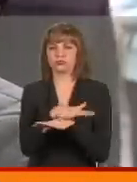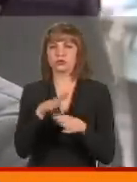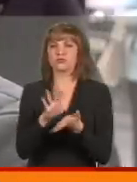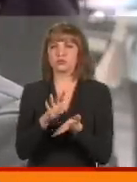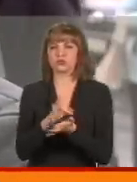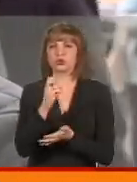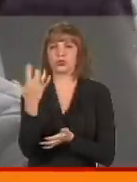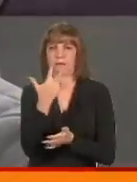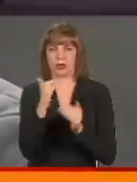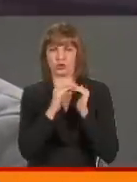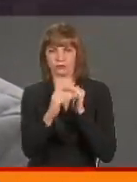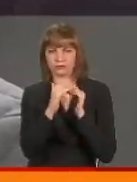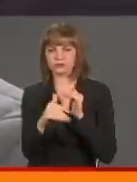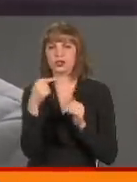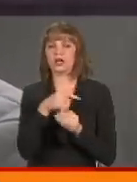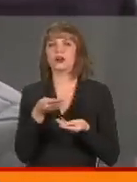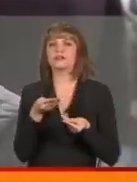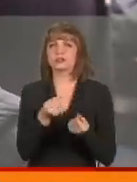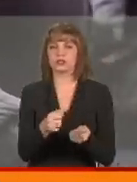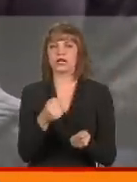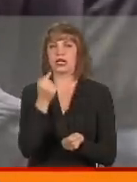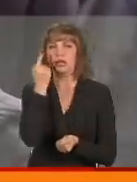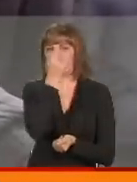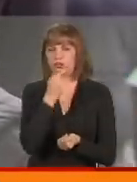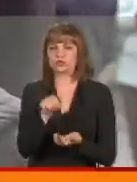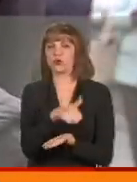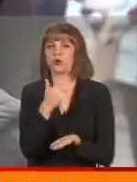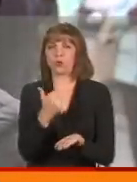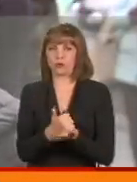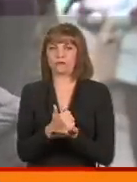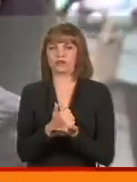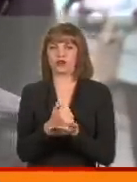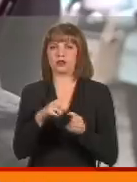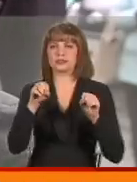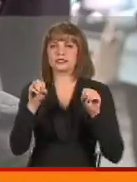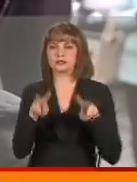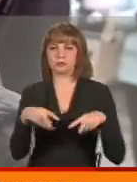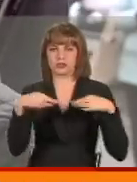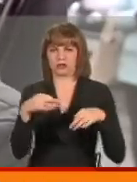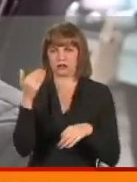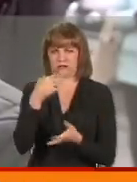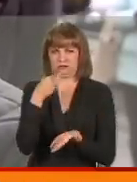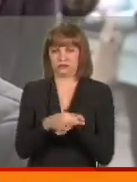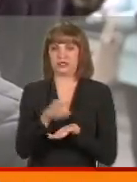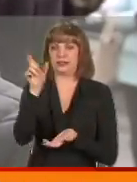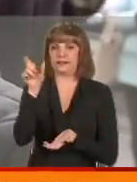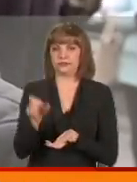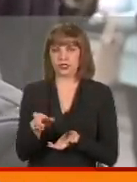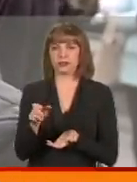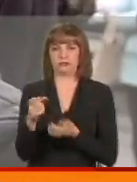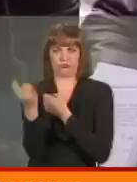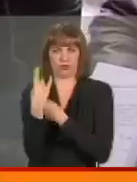на 5-му полігоні, несе лічно голова ПрАТ «Київспецтранс». Він